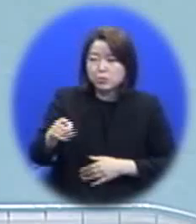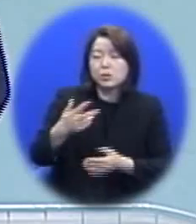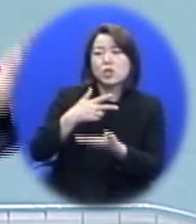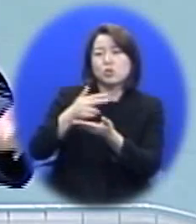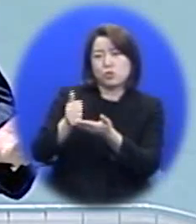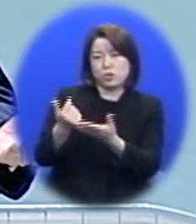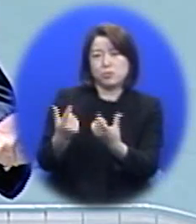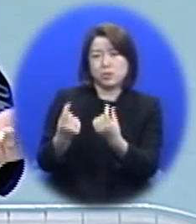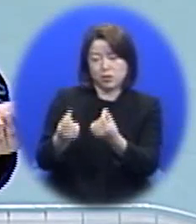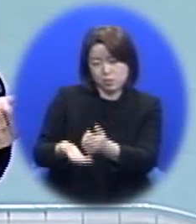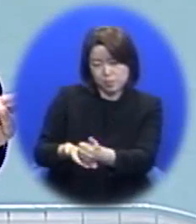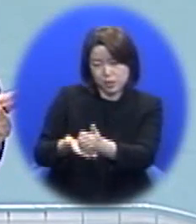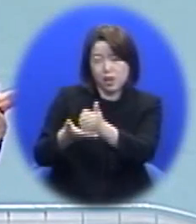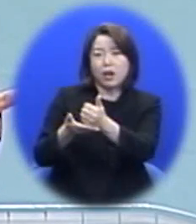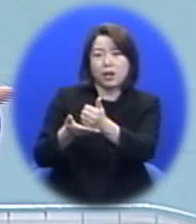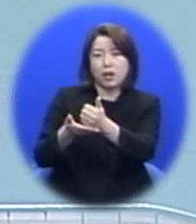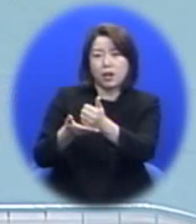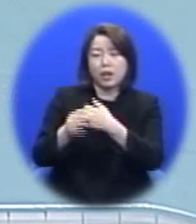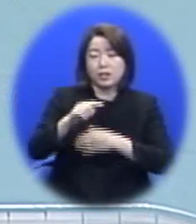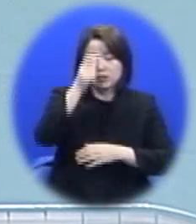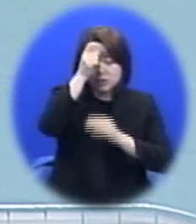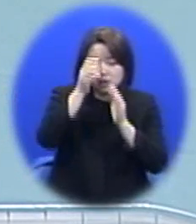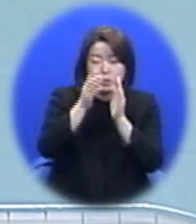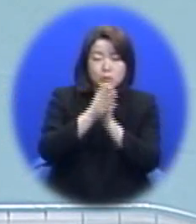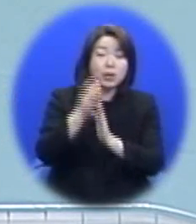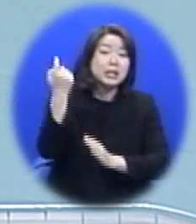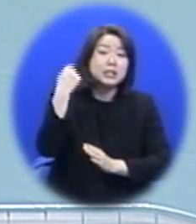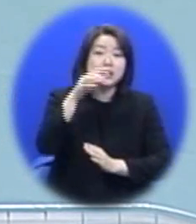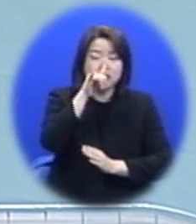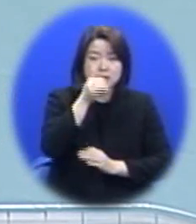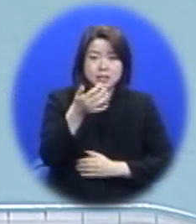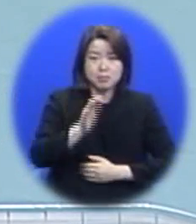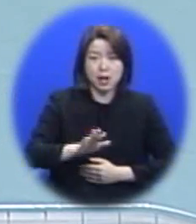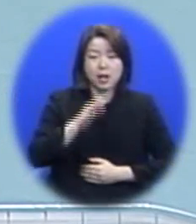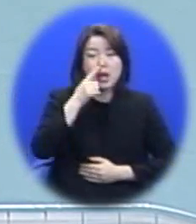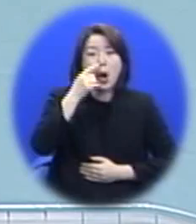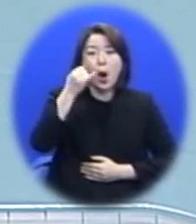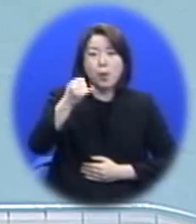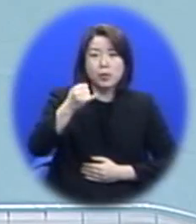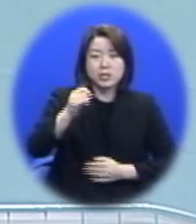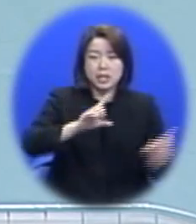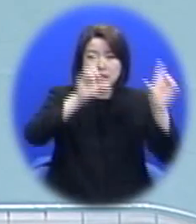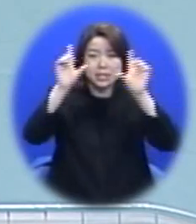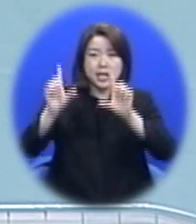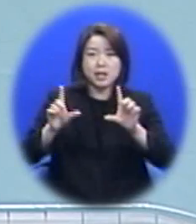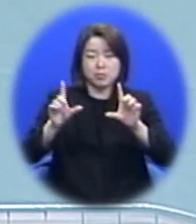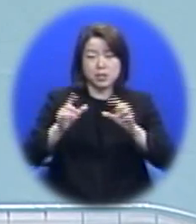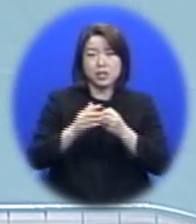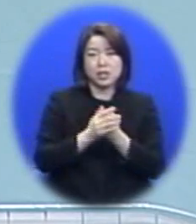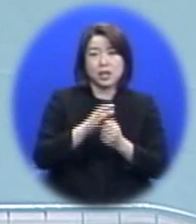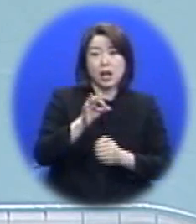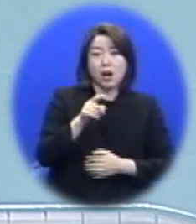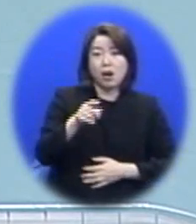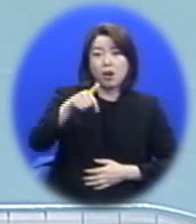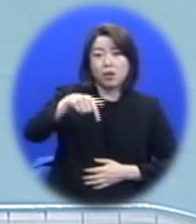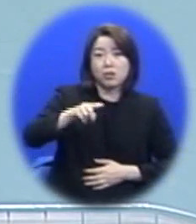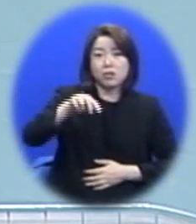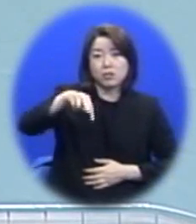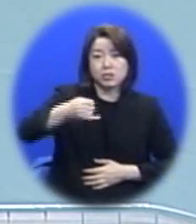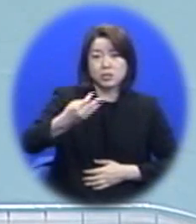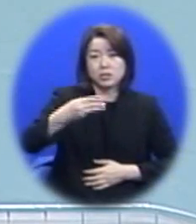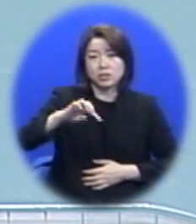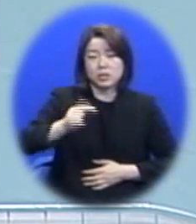그 기도가 뒷받침이 되었지만 어머니 모니카의 삶이 어거스틴으로 하여금 진정한